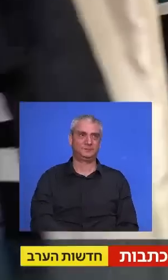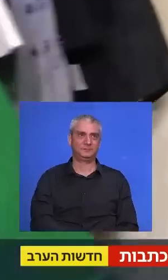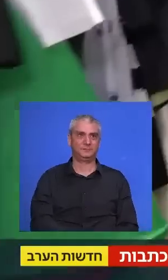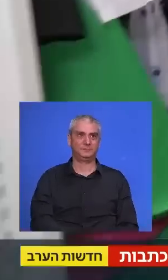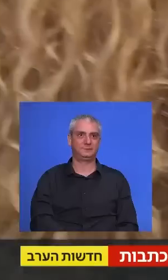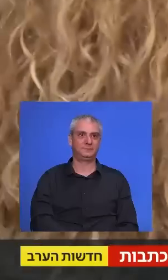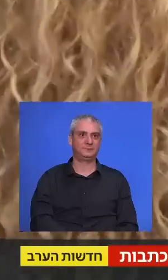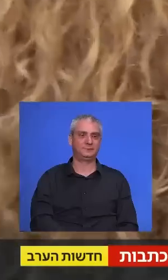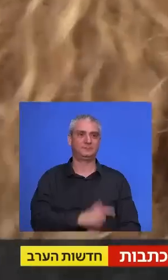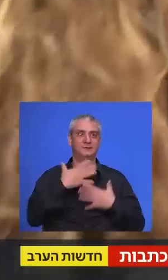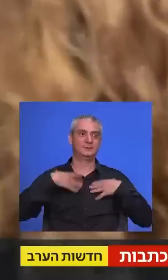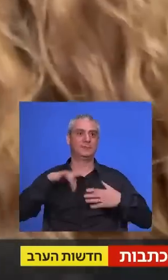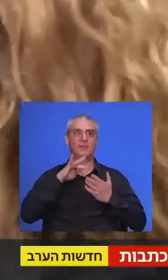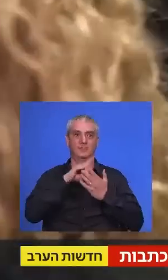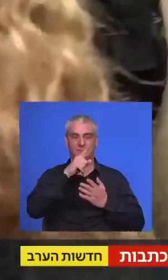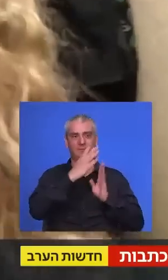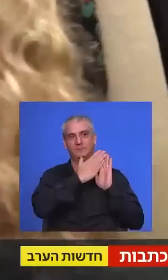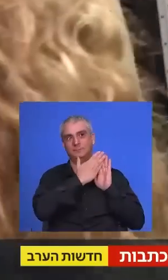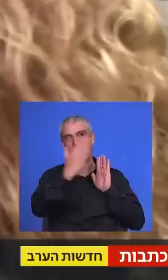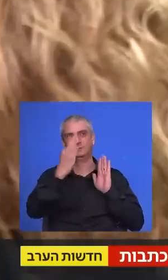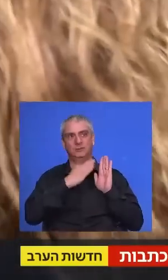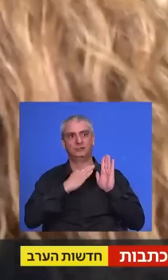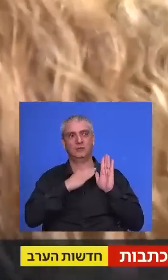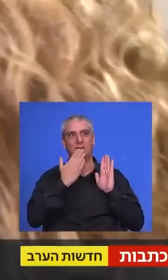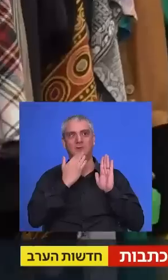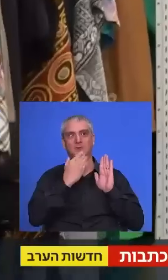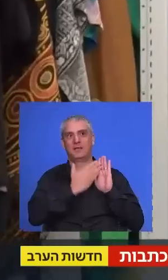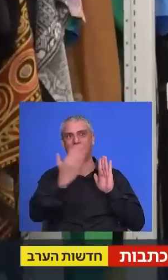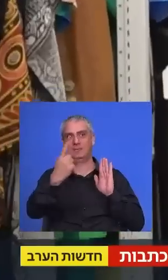דרמטית. השמלה נמצאת בעצם פה, במסדרון הישראלי שלנו.